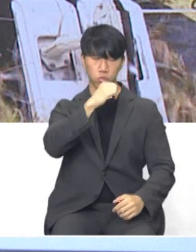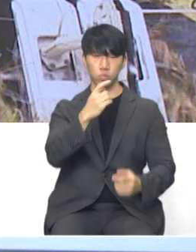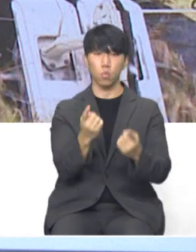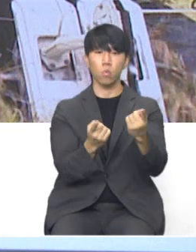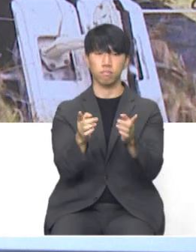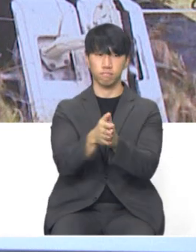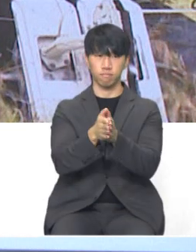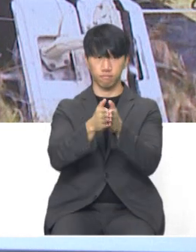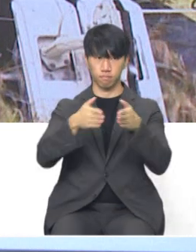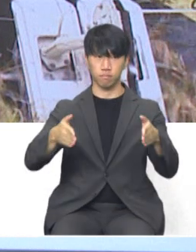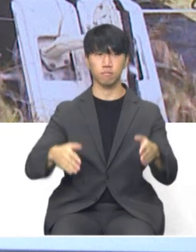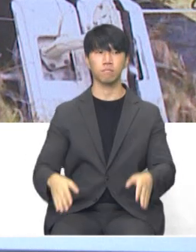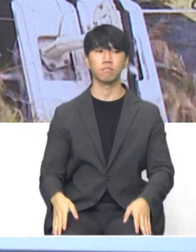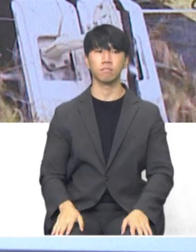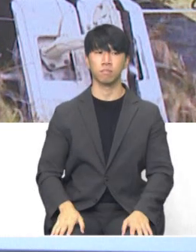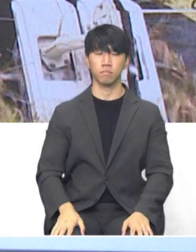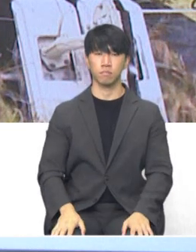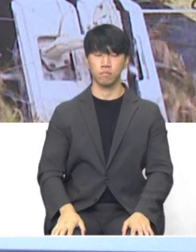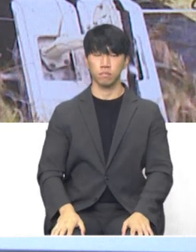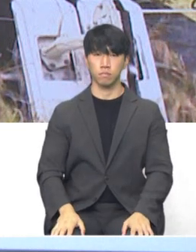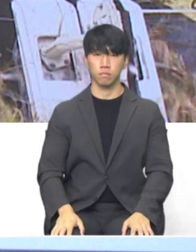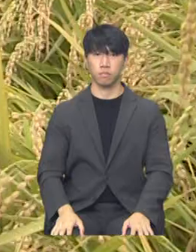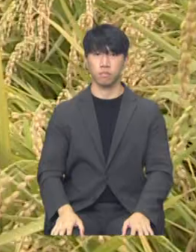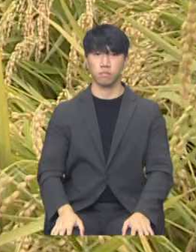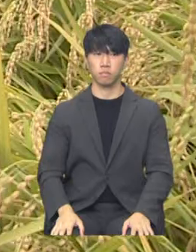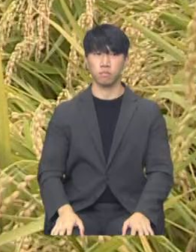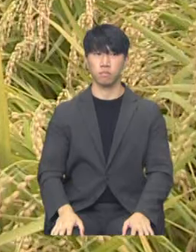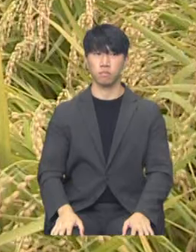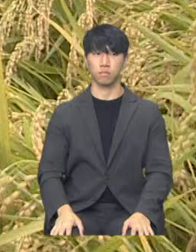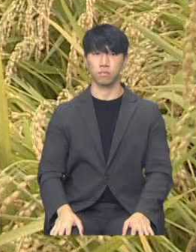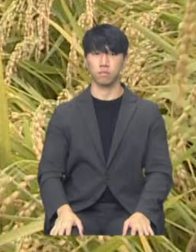들어갔습니다. 구혜희 기자가 보도합니다.